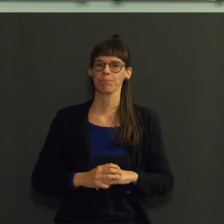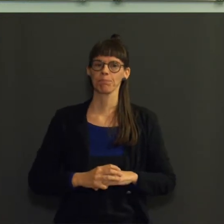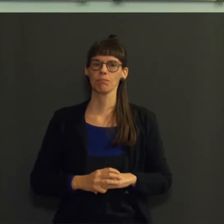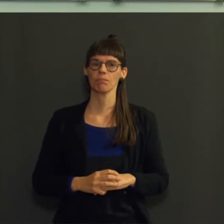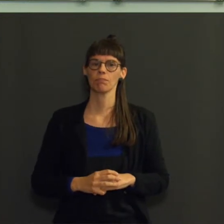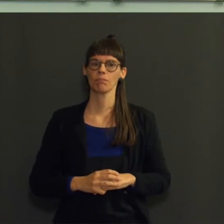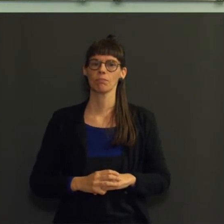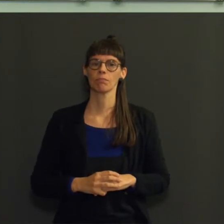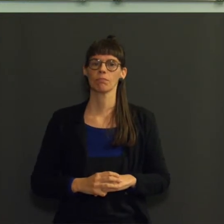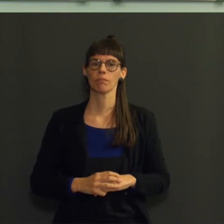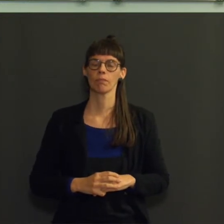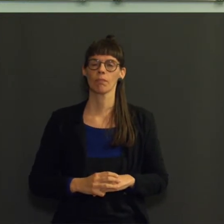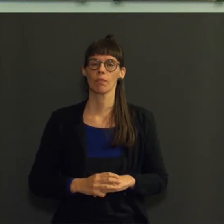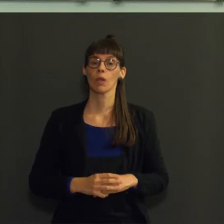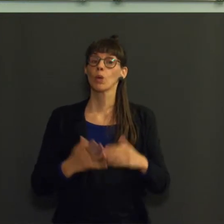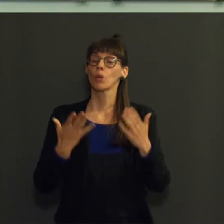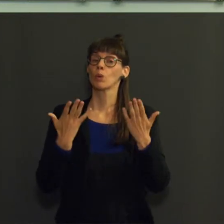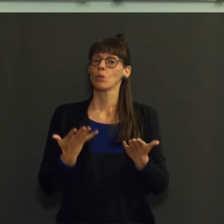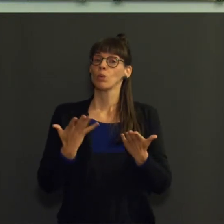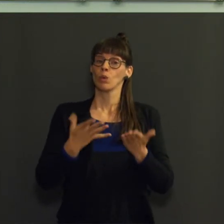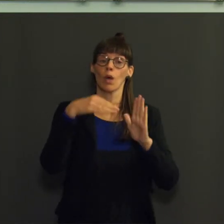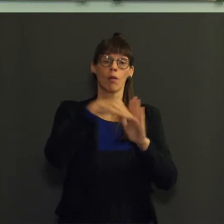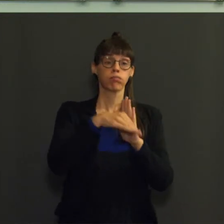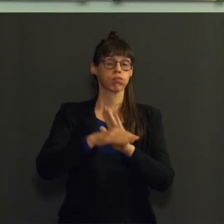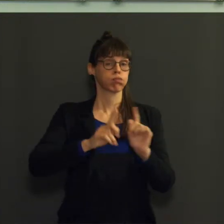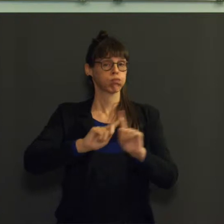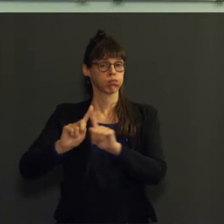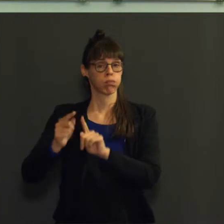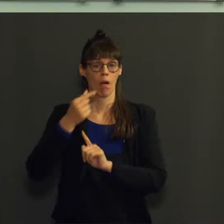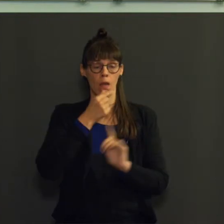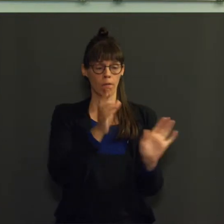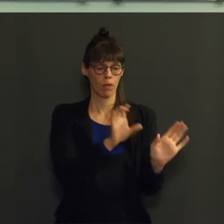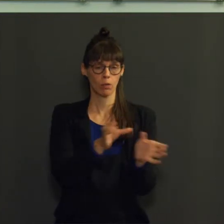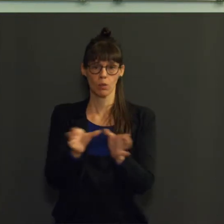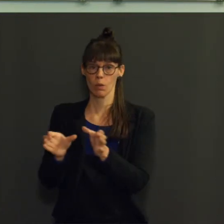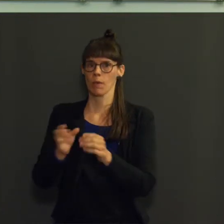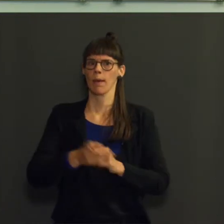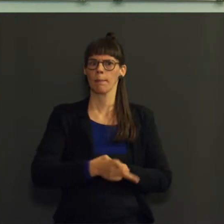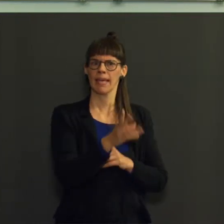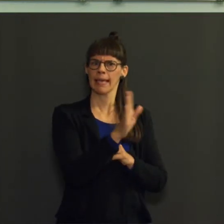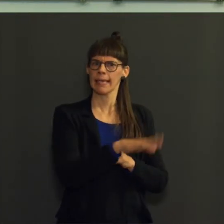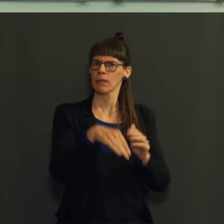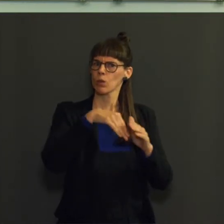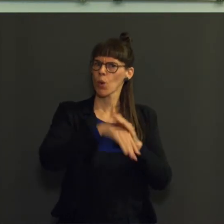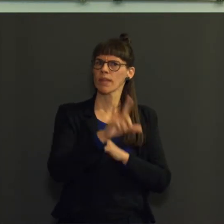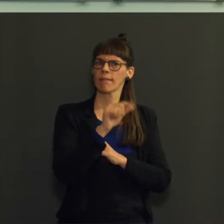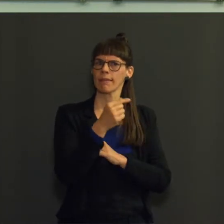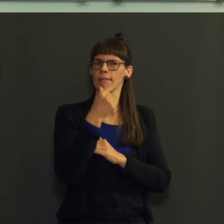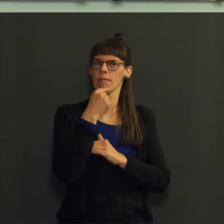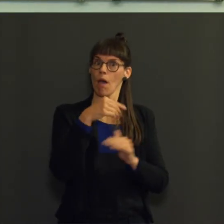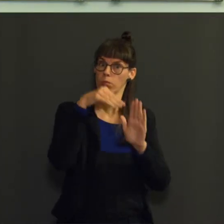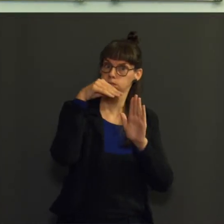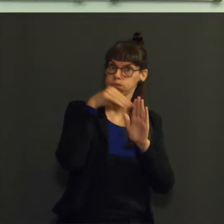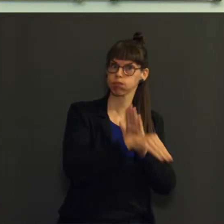Op dit ogenblik doet de daling zich nog voor bij alle leeftijden, in het bijzonder bij kinderen onder de 10